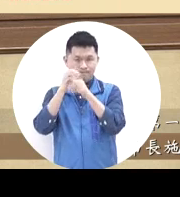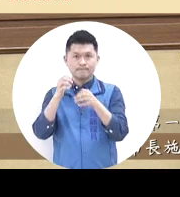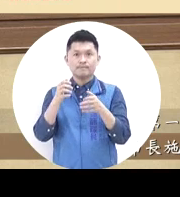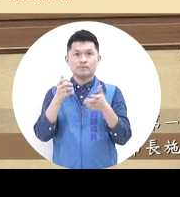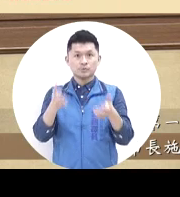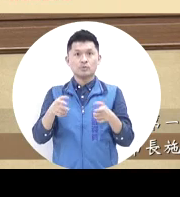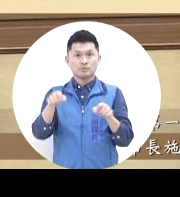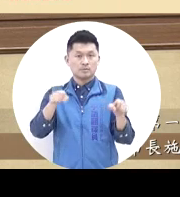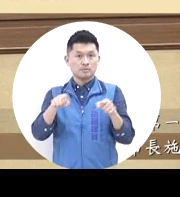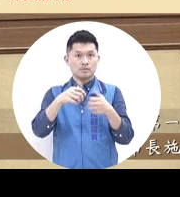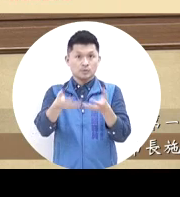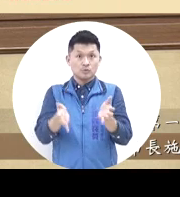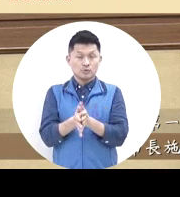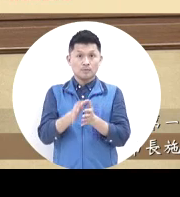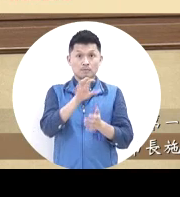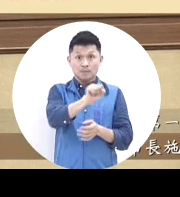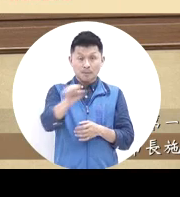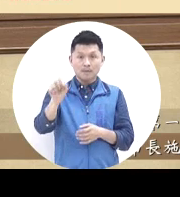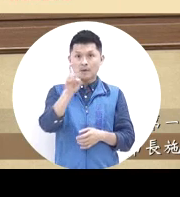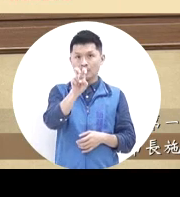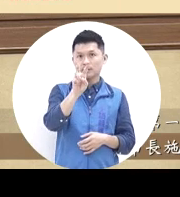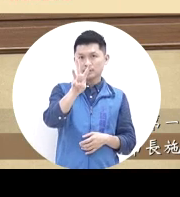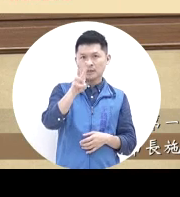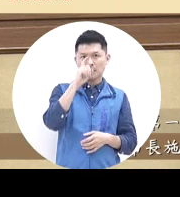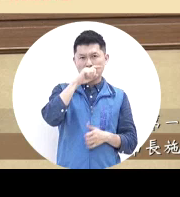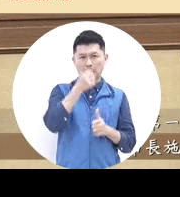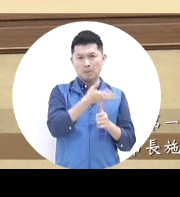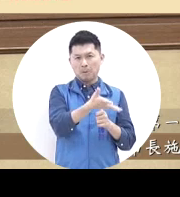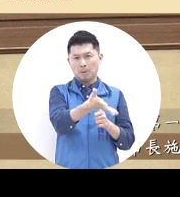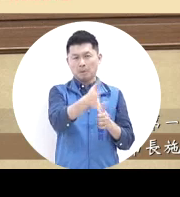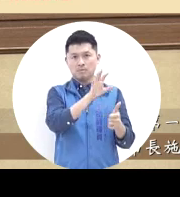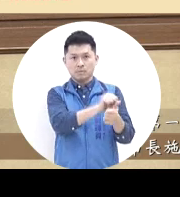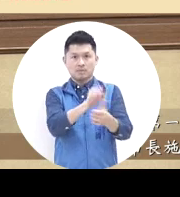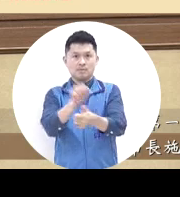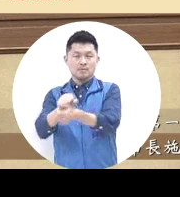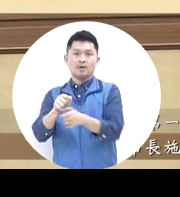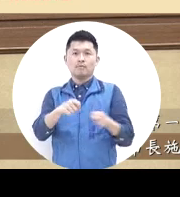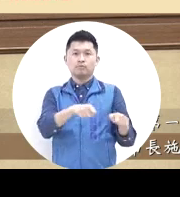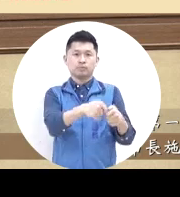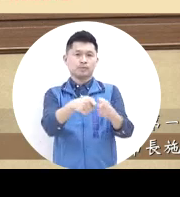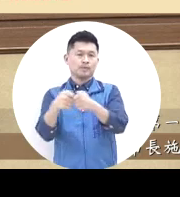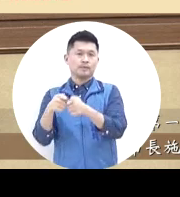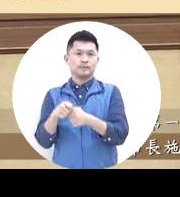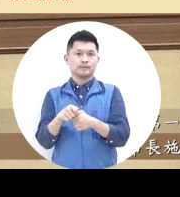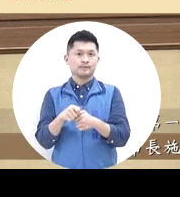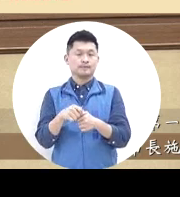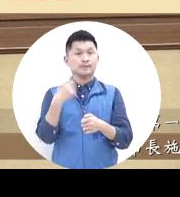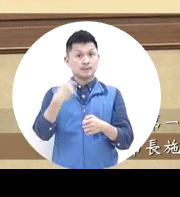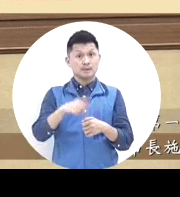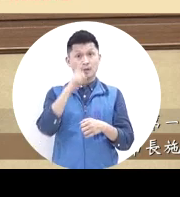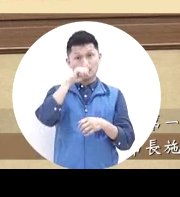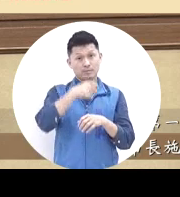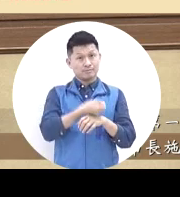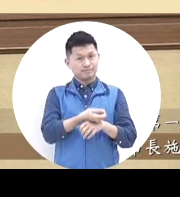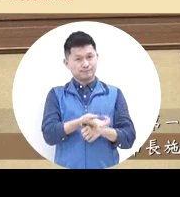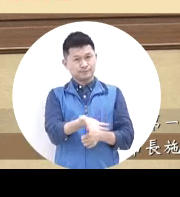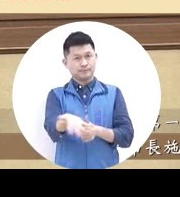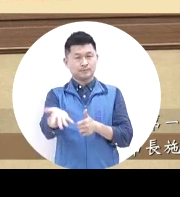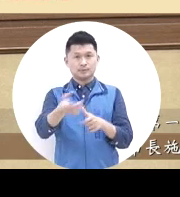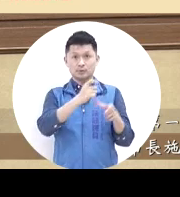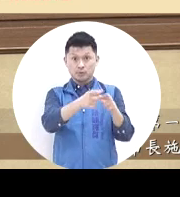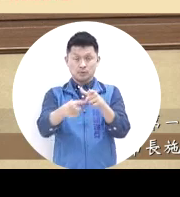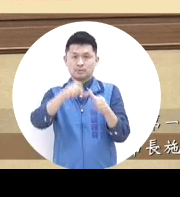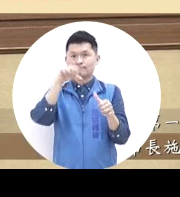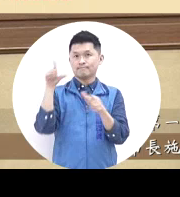到23件重大的污染案件，对破坏国土以及环境的业者，我们绝对